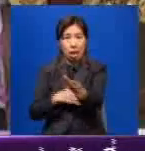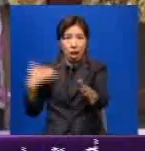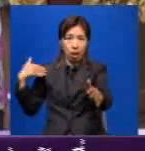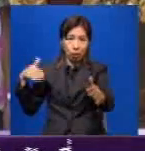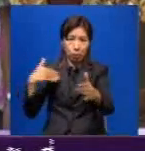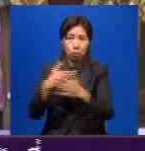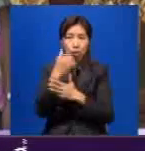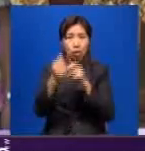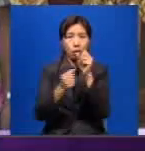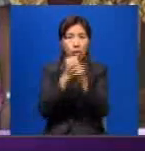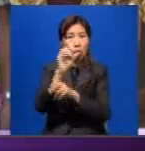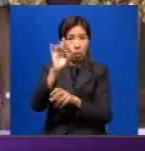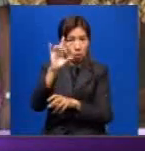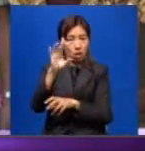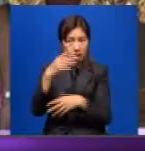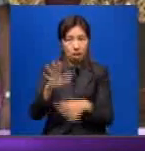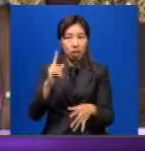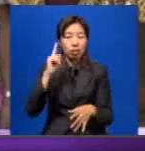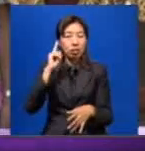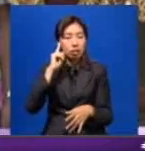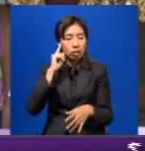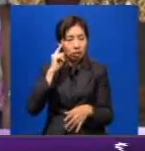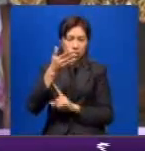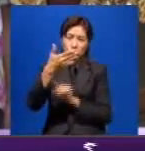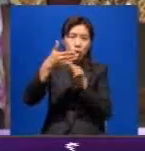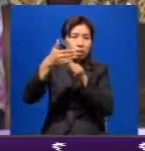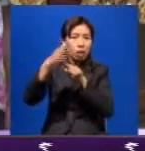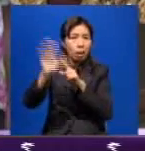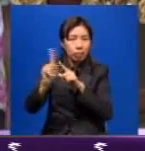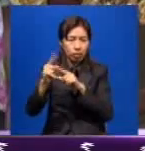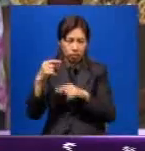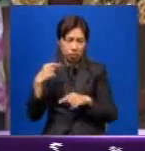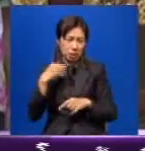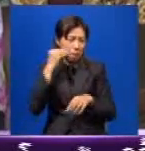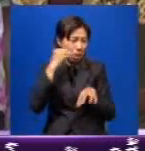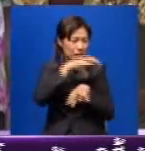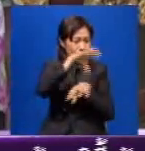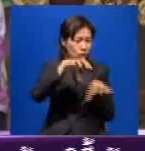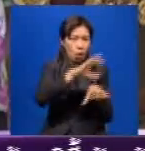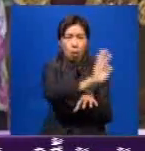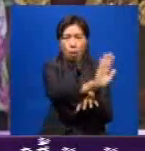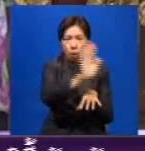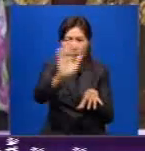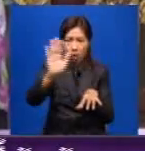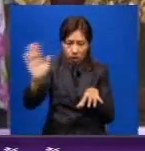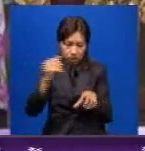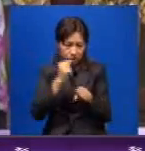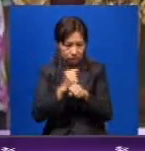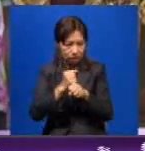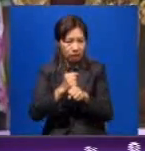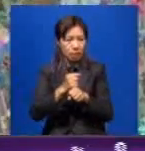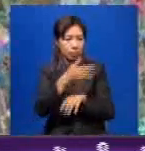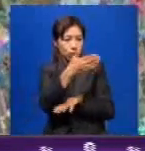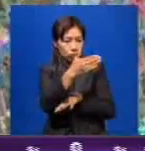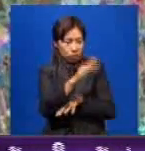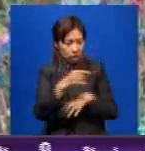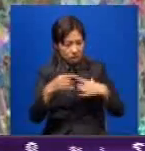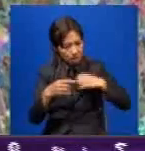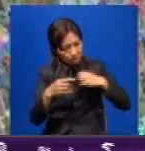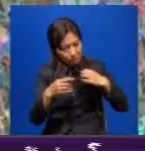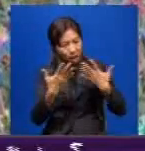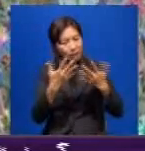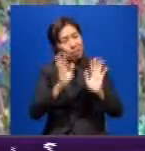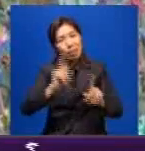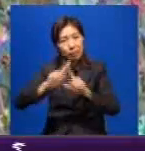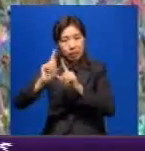ธงหรือวัสดุอื่นๆนะคะซึ่งชาวบ้านแต่ละหมู่บ้านร่วมแรงร่วมใจกันจัดทำขึ้นพร้อมกับประดับตกแต่ง